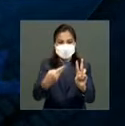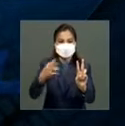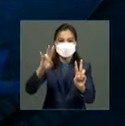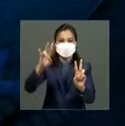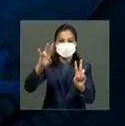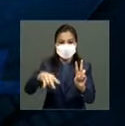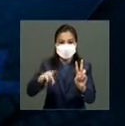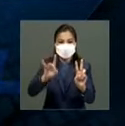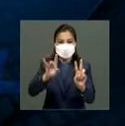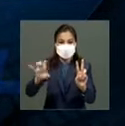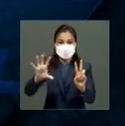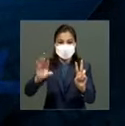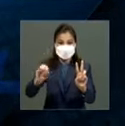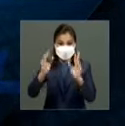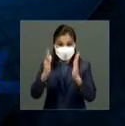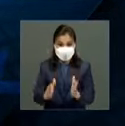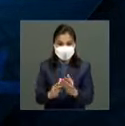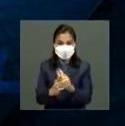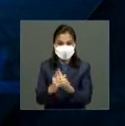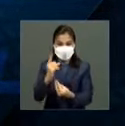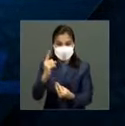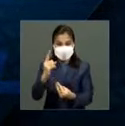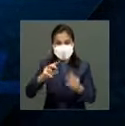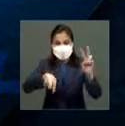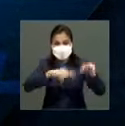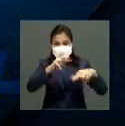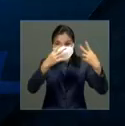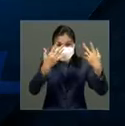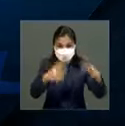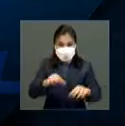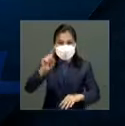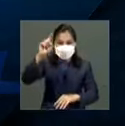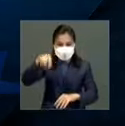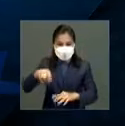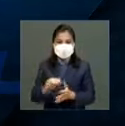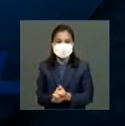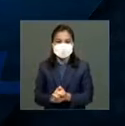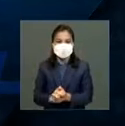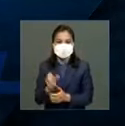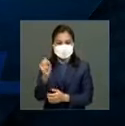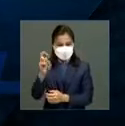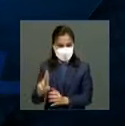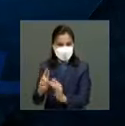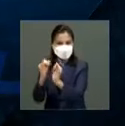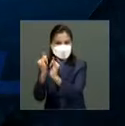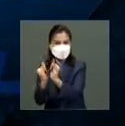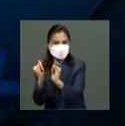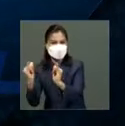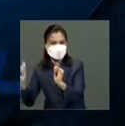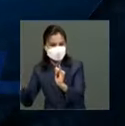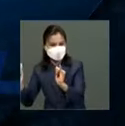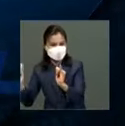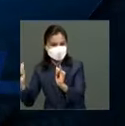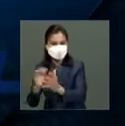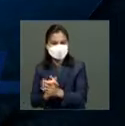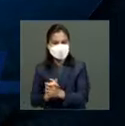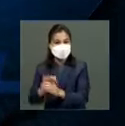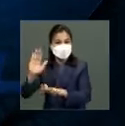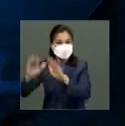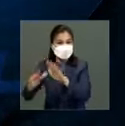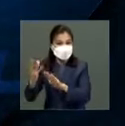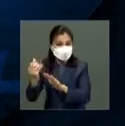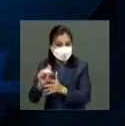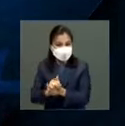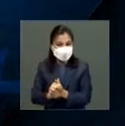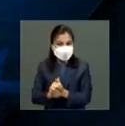ต่อสัปดาห์พอตรวจแล้วก็อาจจะต้องมีเตียงต้องเผื่อเตียงด้วยครับตอนนี้ตีซะว่าเมื่อกี้ที่บอกว่า